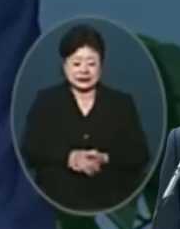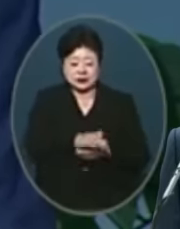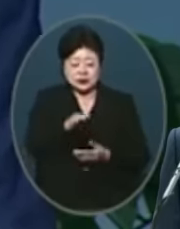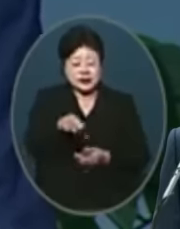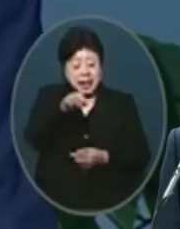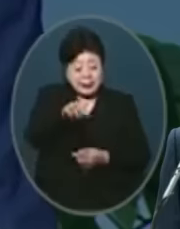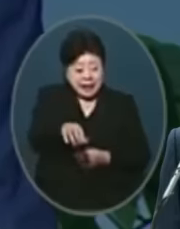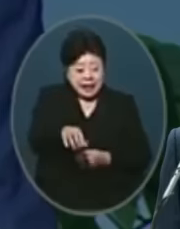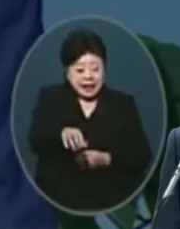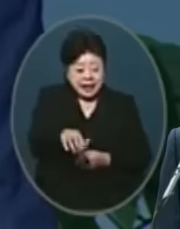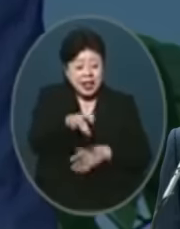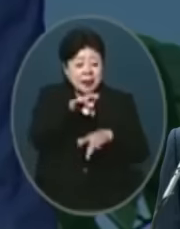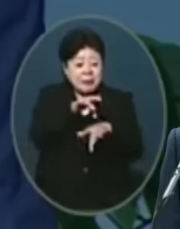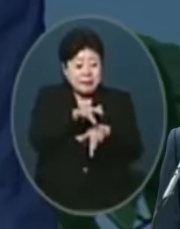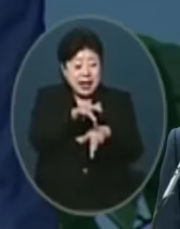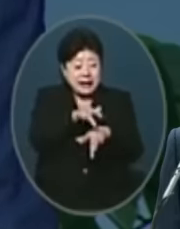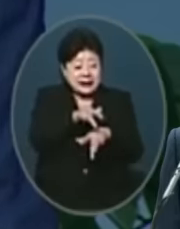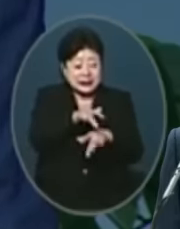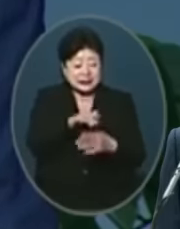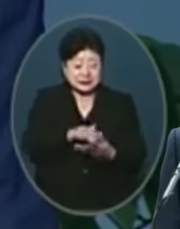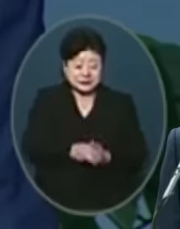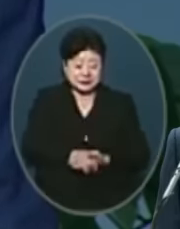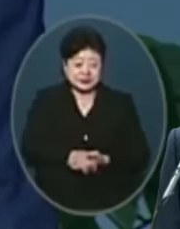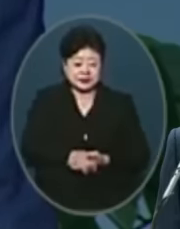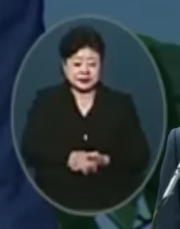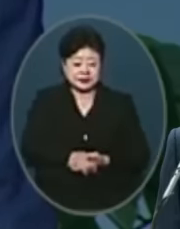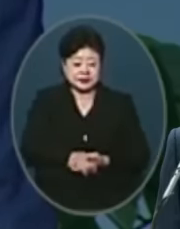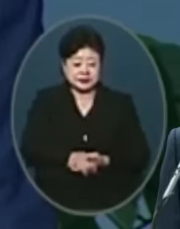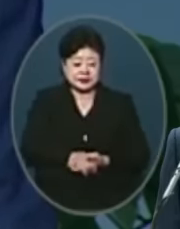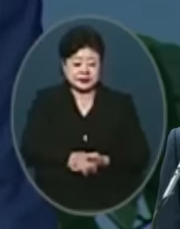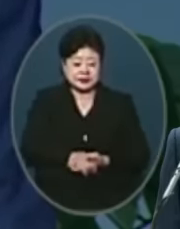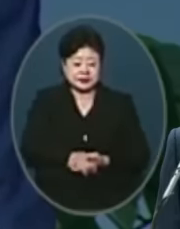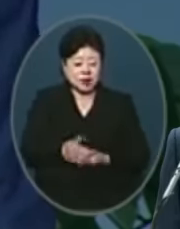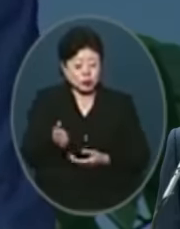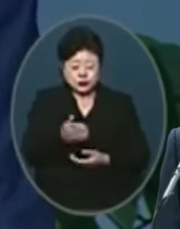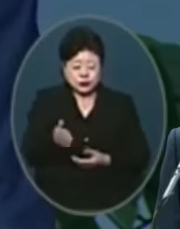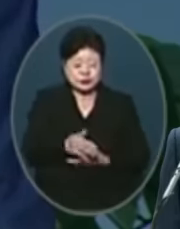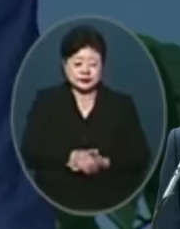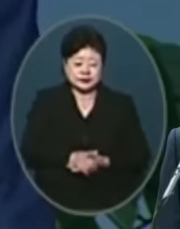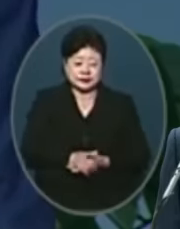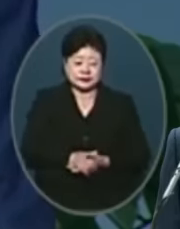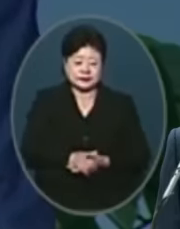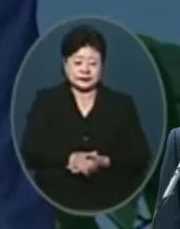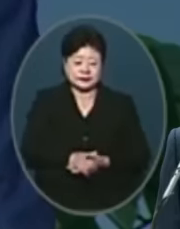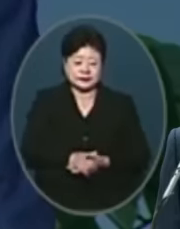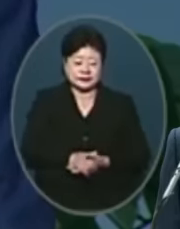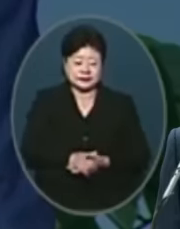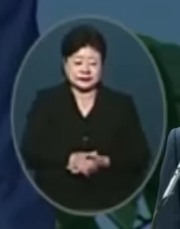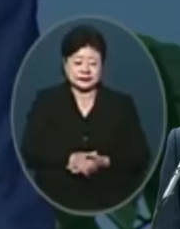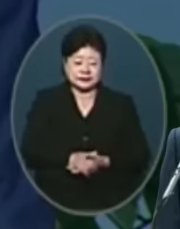우리 앞에 마귀 같은 것은 의림도 없습니다.